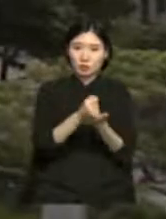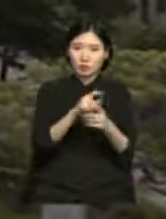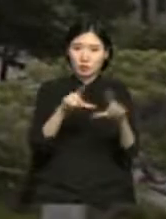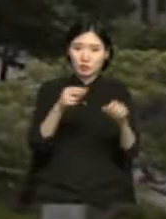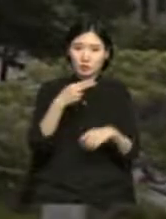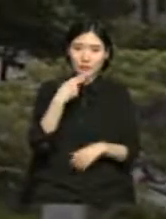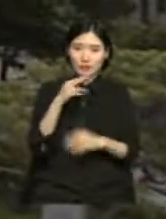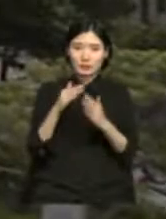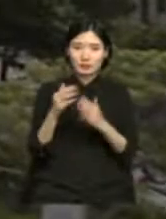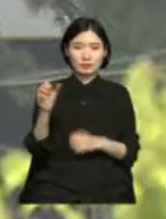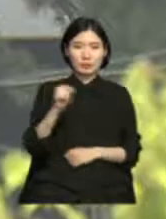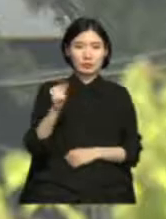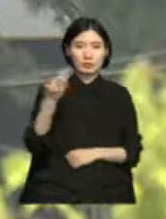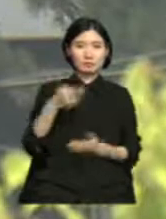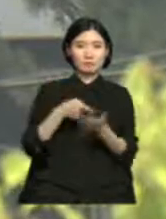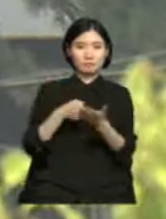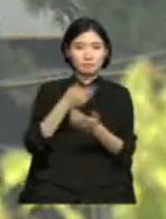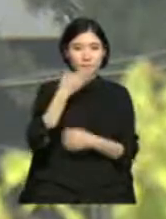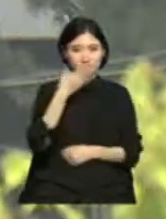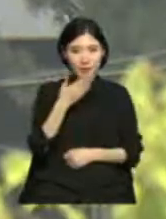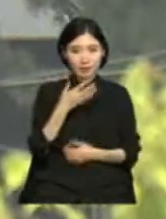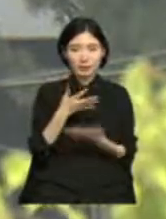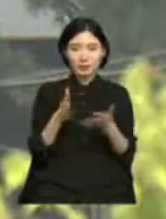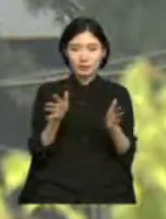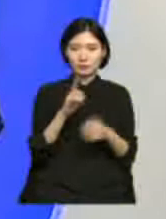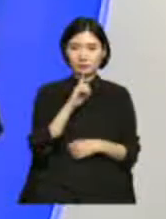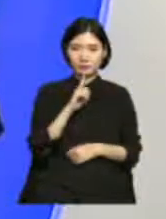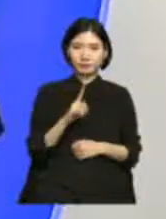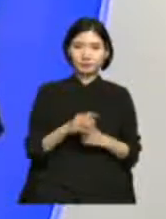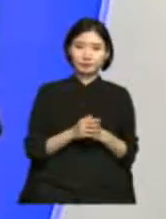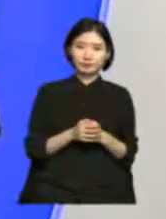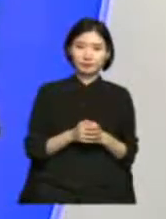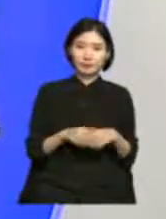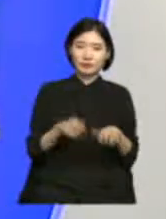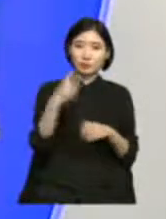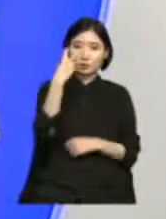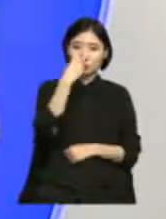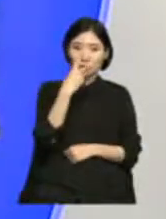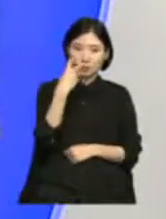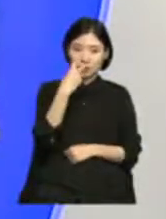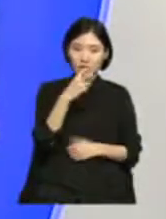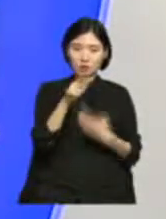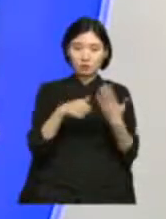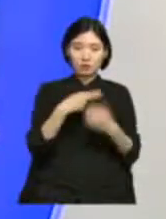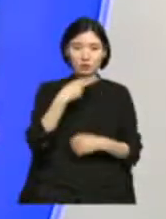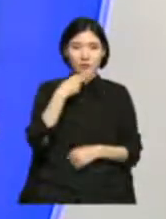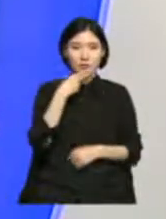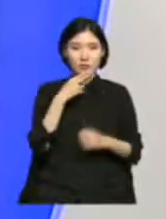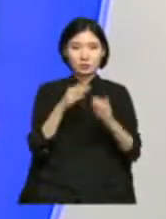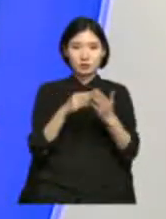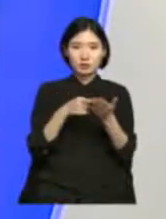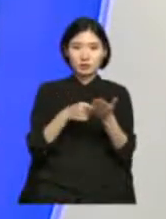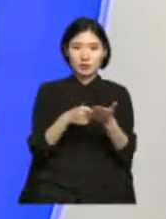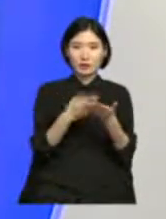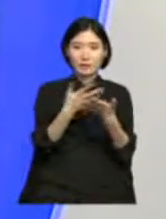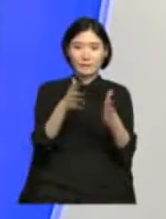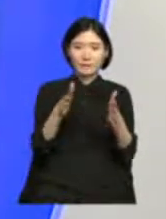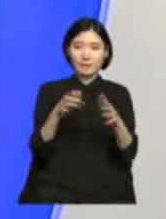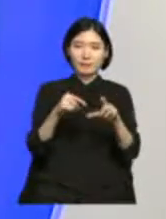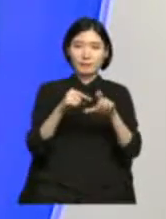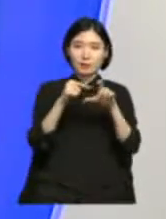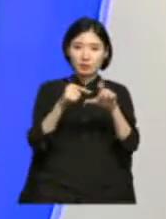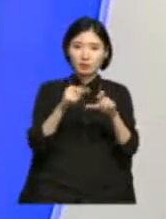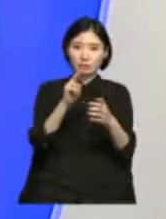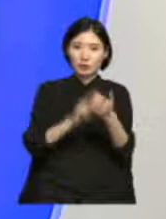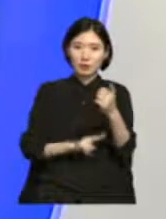집을 갖고 있어도 신청이 가능한 아파트를 말합니다. 이번에 조사된 무순위 청약 아파트들은 평균